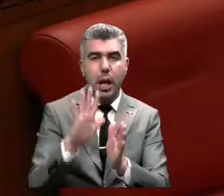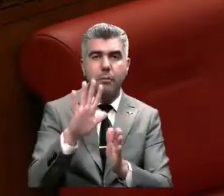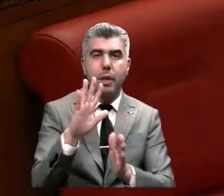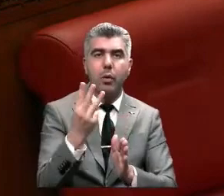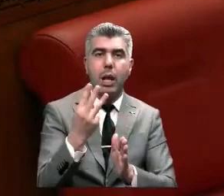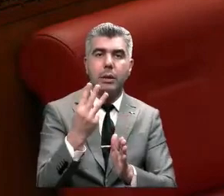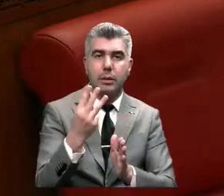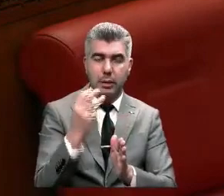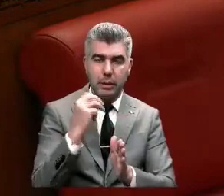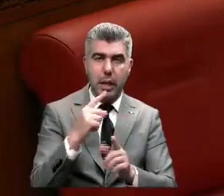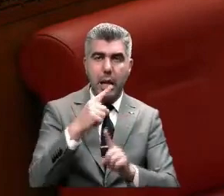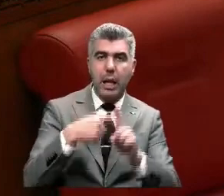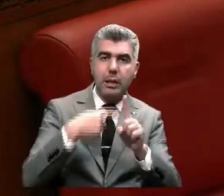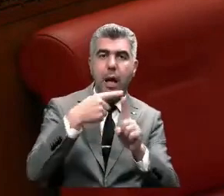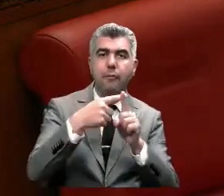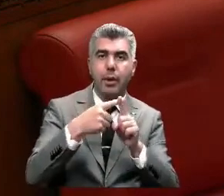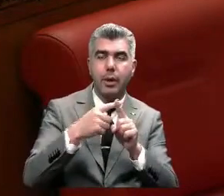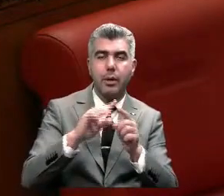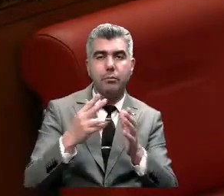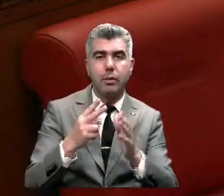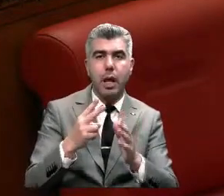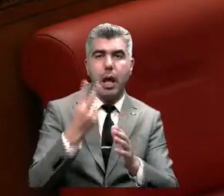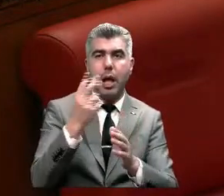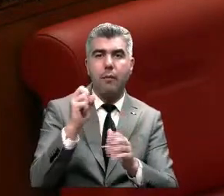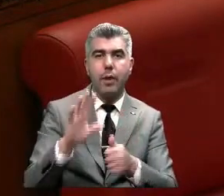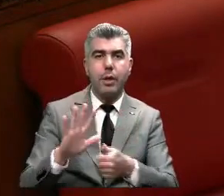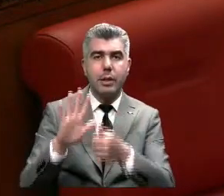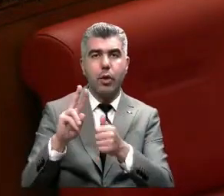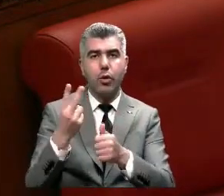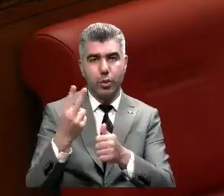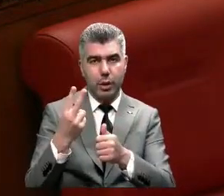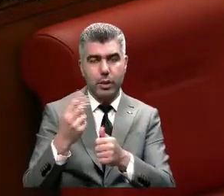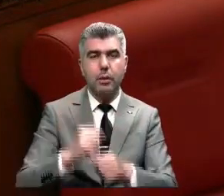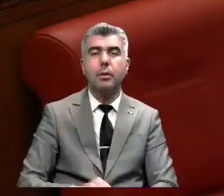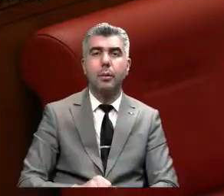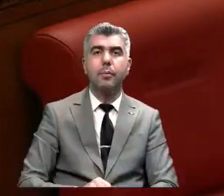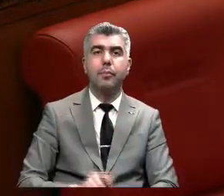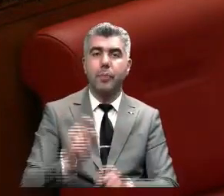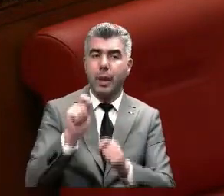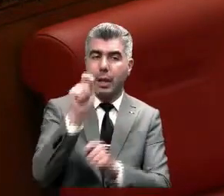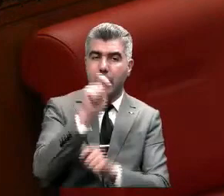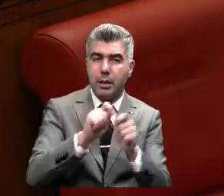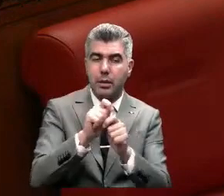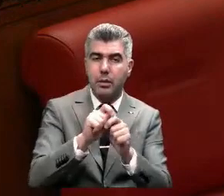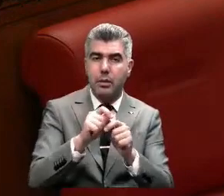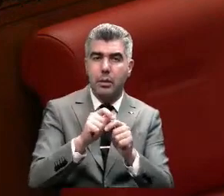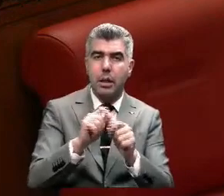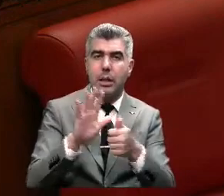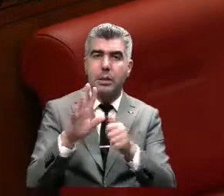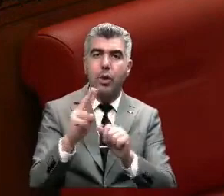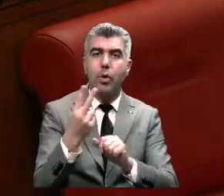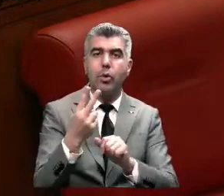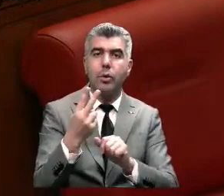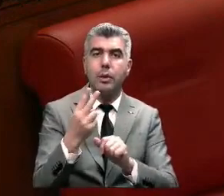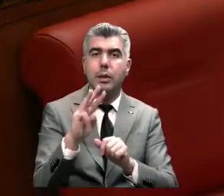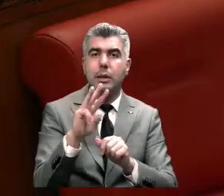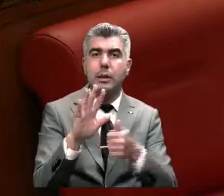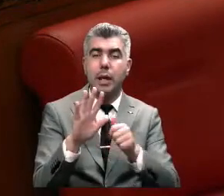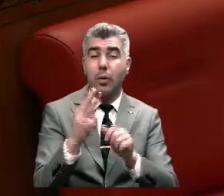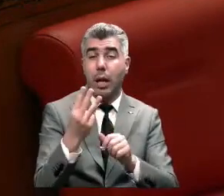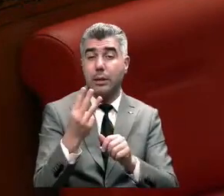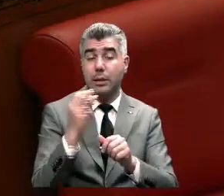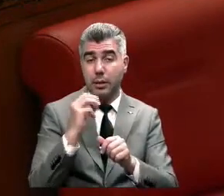35 مسجد تاريخي إضافي في حدود 2026، إنجاز دراسة تقنية لترميم 36 مسجدا